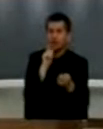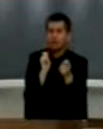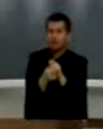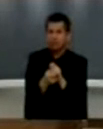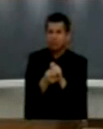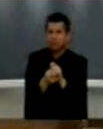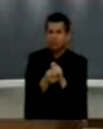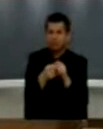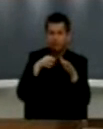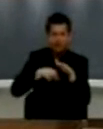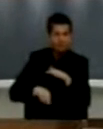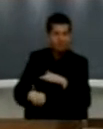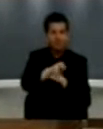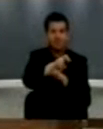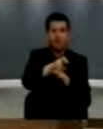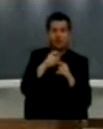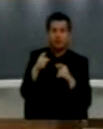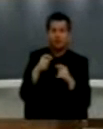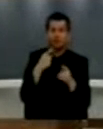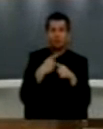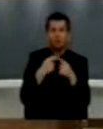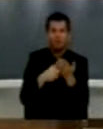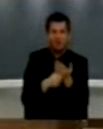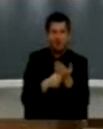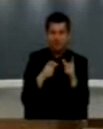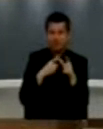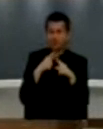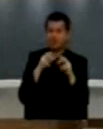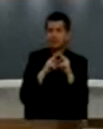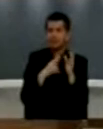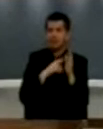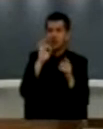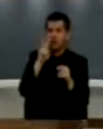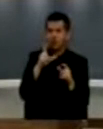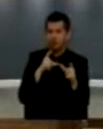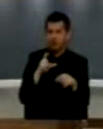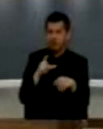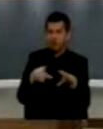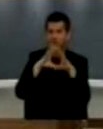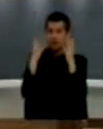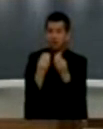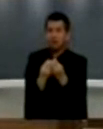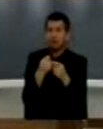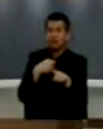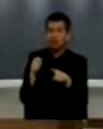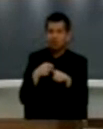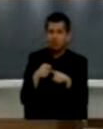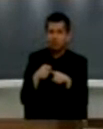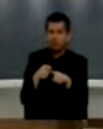lokacionit të nënkalimit të këmsorve dhe stacionit të autobusëve në Stanos të Madh. Kostoja e tërësishme vetëm e këtij nënkalimi